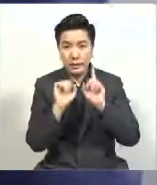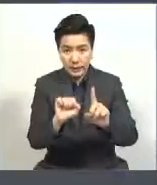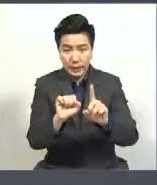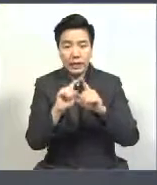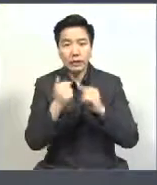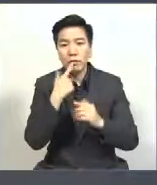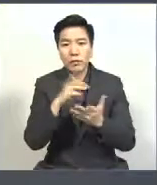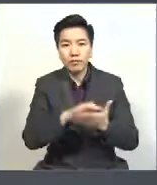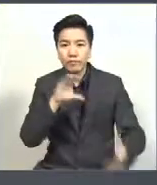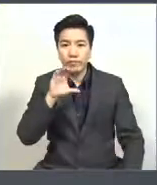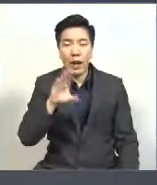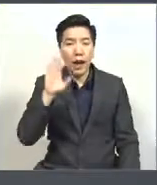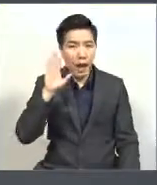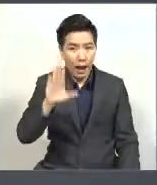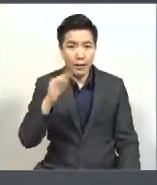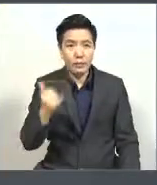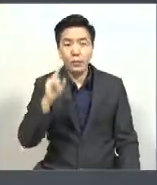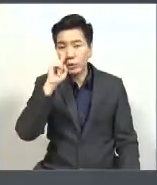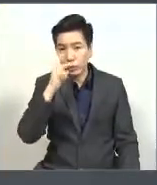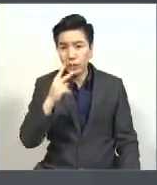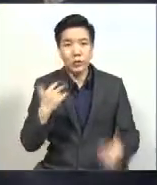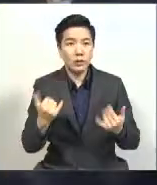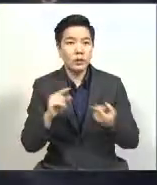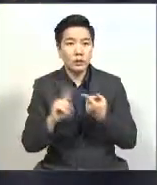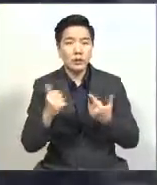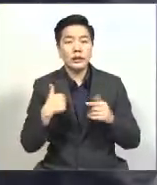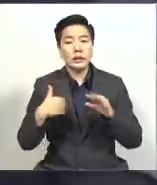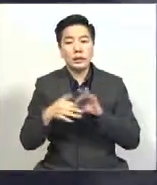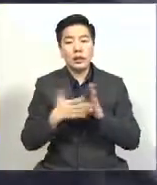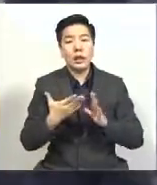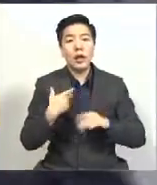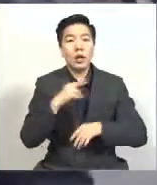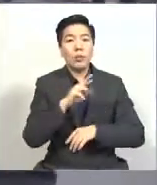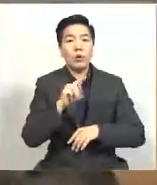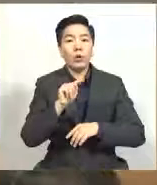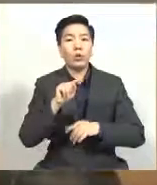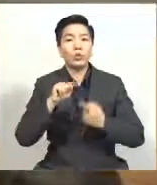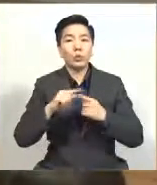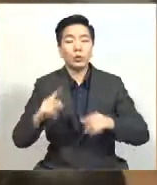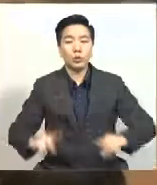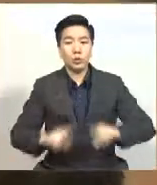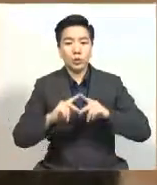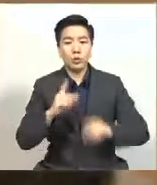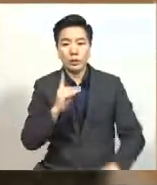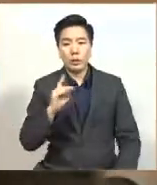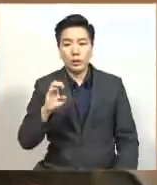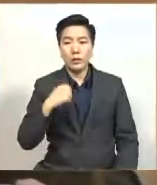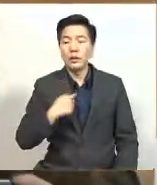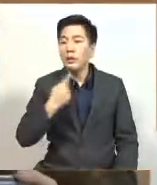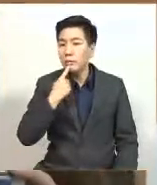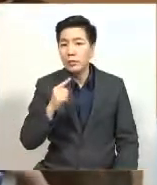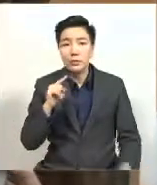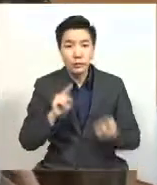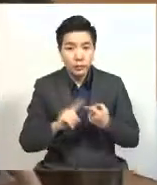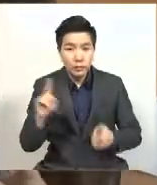ำชับห้ามโพสต์ในลักษณะนั้นอีกทางด้านของนายพุทธิพงศ์ปุณกันรัฐมนตรีว่าการกระทรวงดิจิทัลเพื่อเศรษฐกิจ